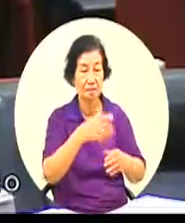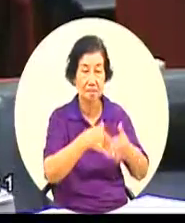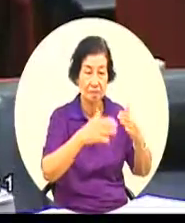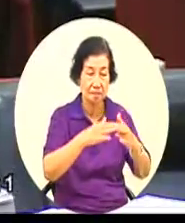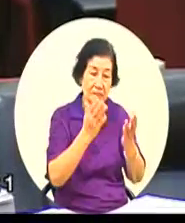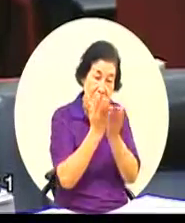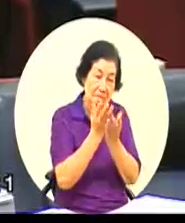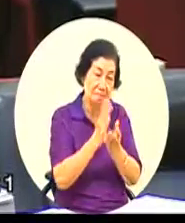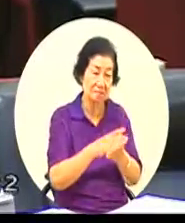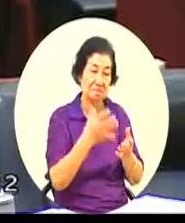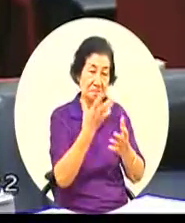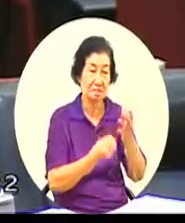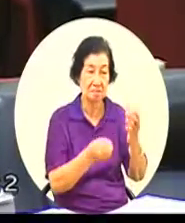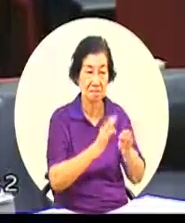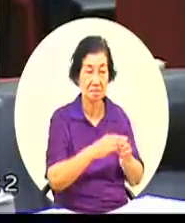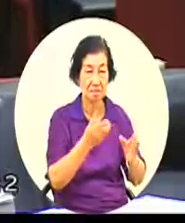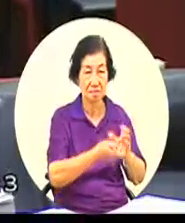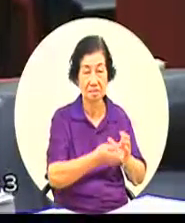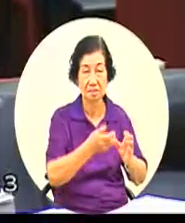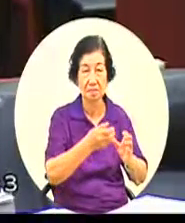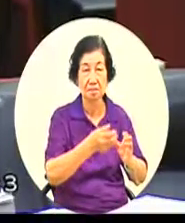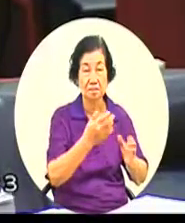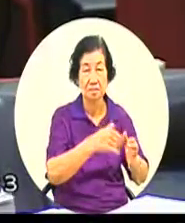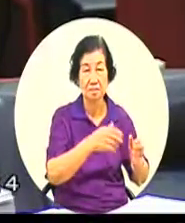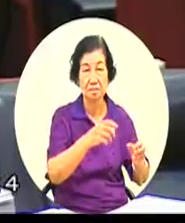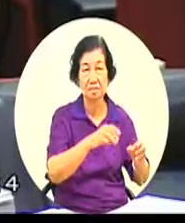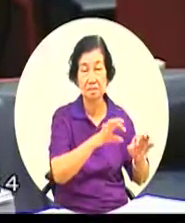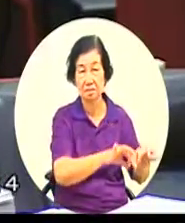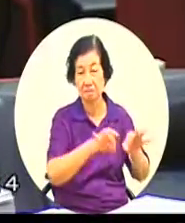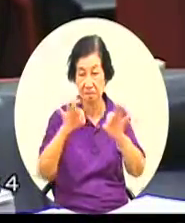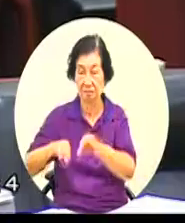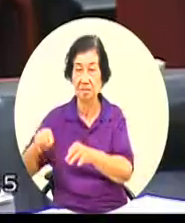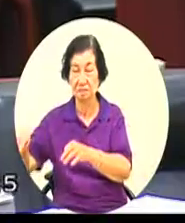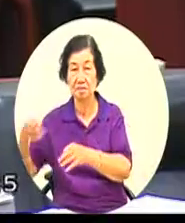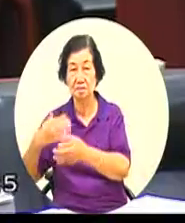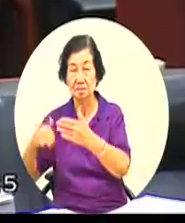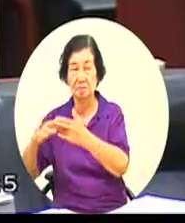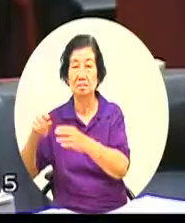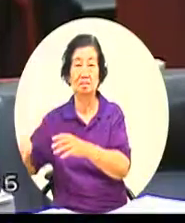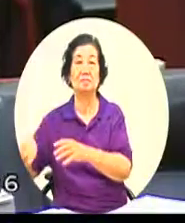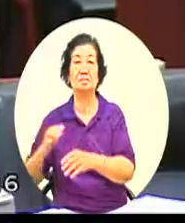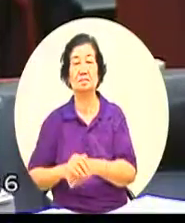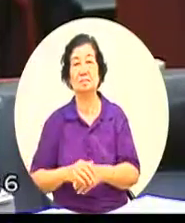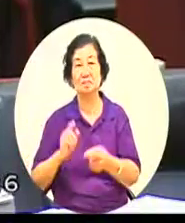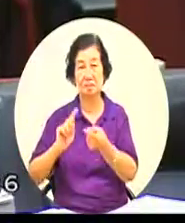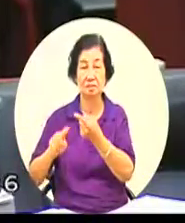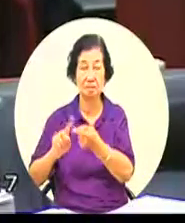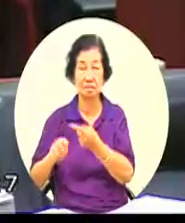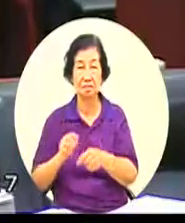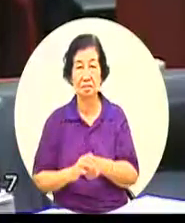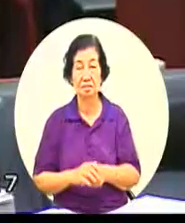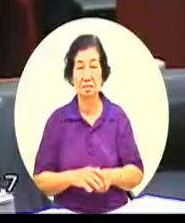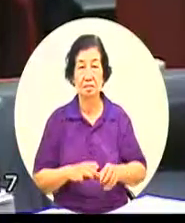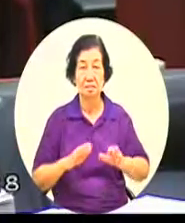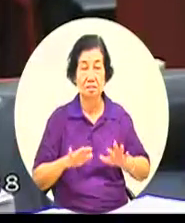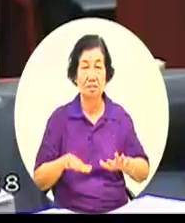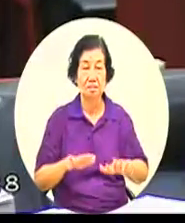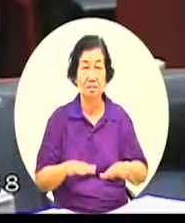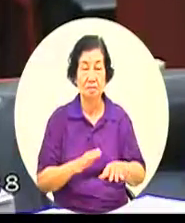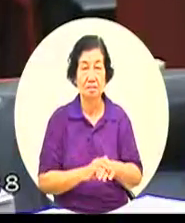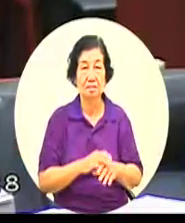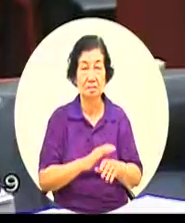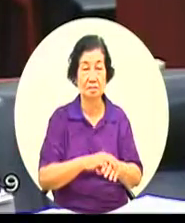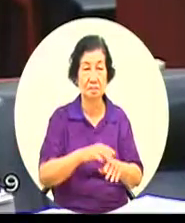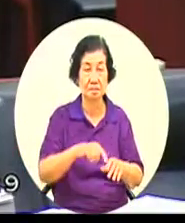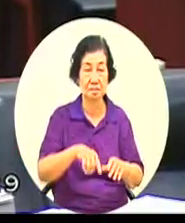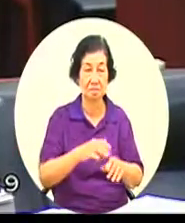期末字拢无好。但是，按教育局是个主管机关，应该安怎做？啊，勇敢的做。吼，拜